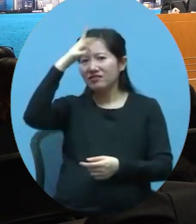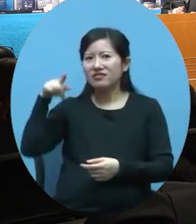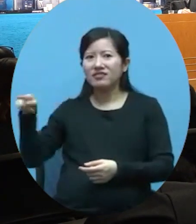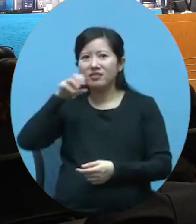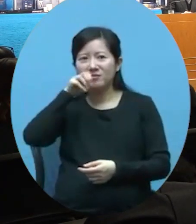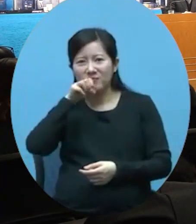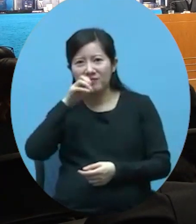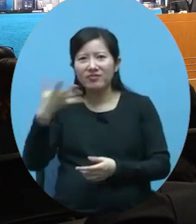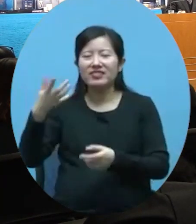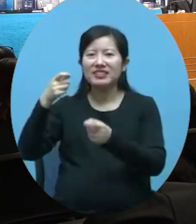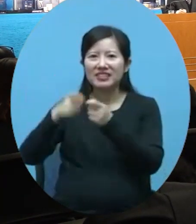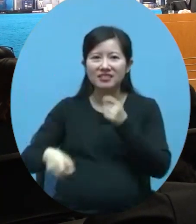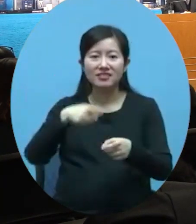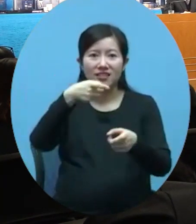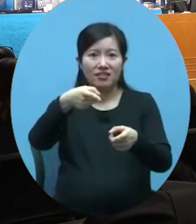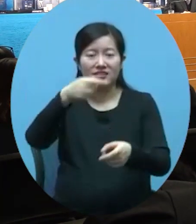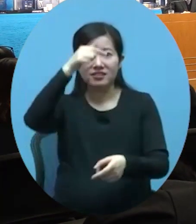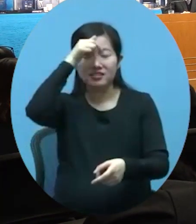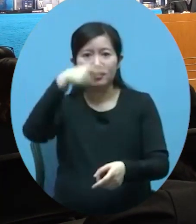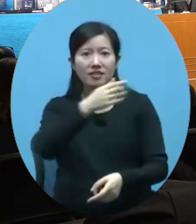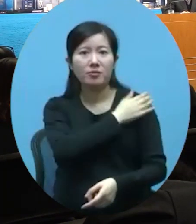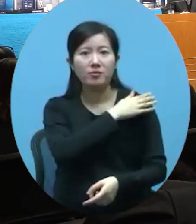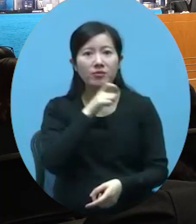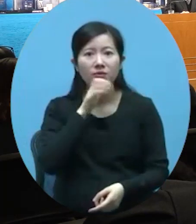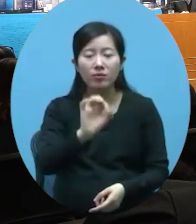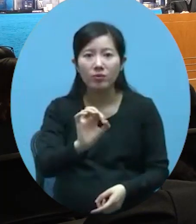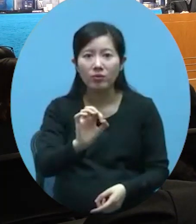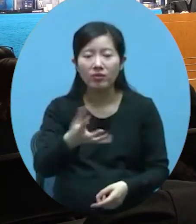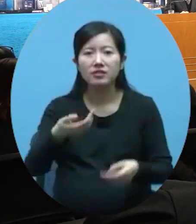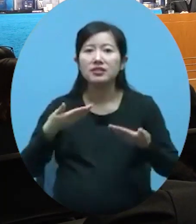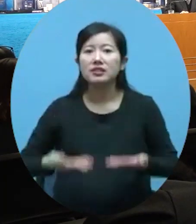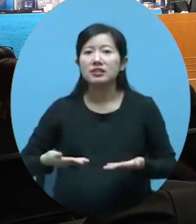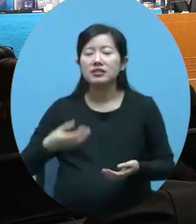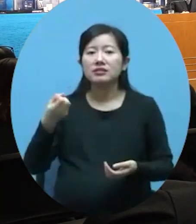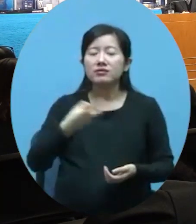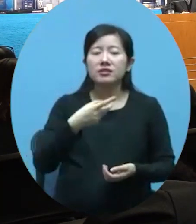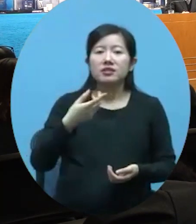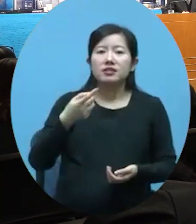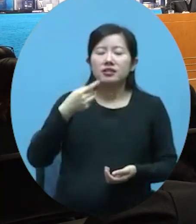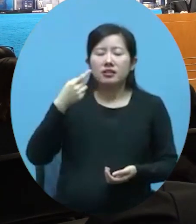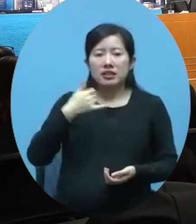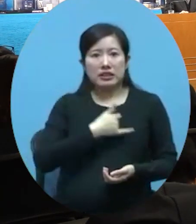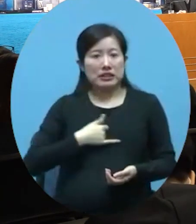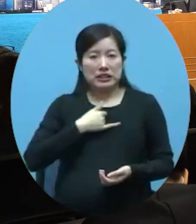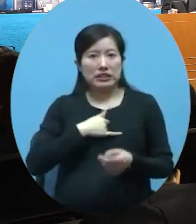自己有沒有責任呢還有都想張醫生可不可以說今天有沒有初步陽性或者初步確診的個案麻